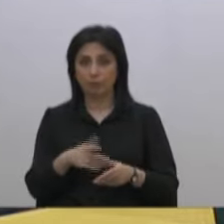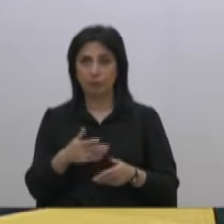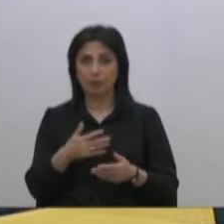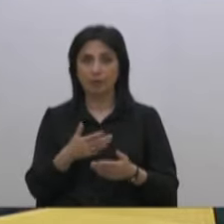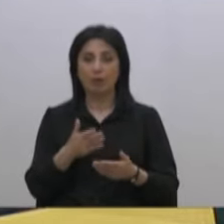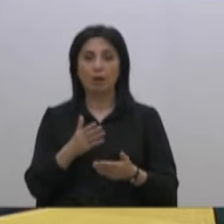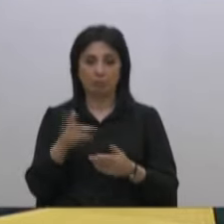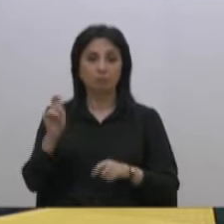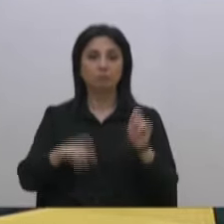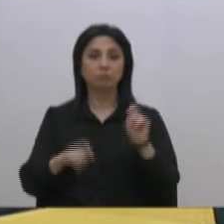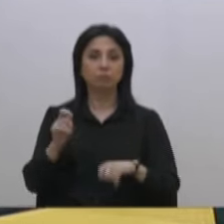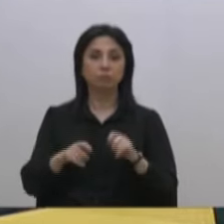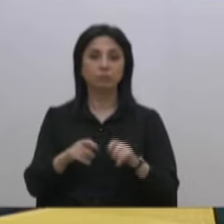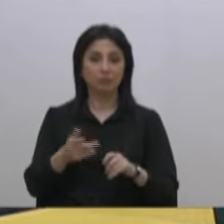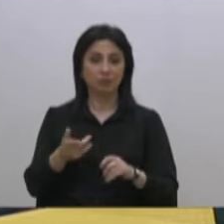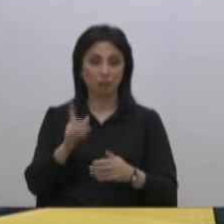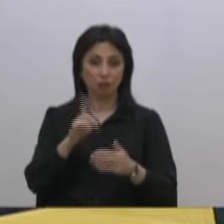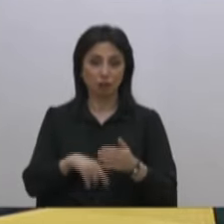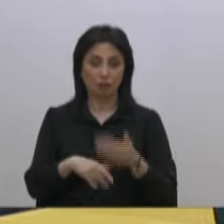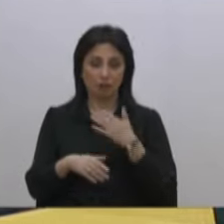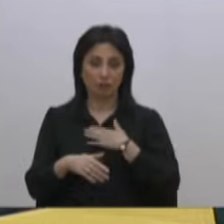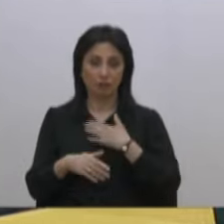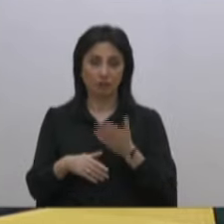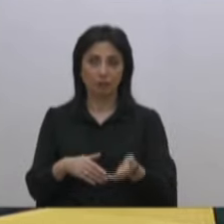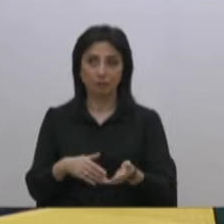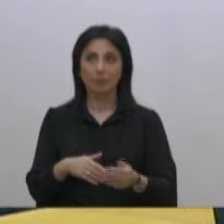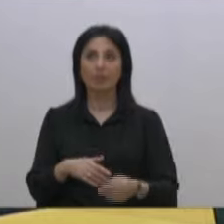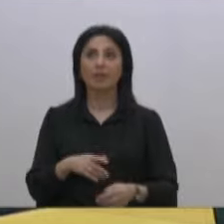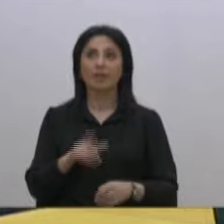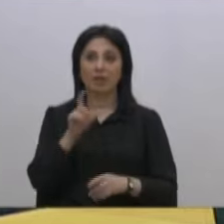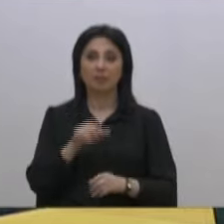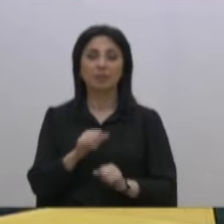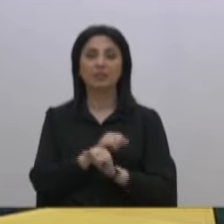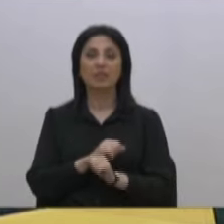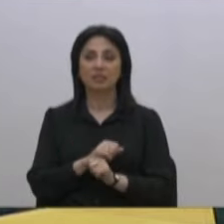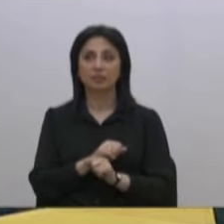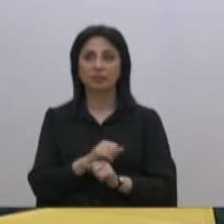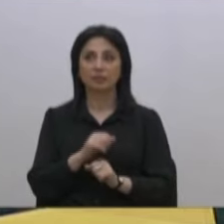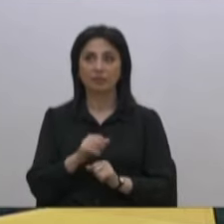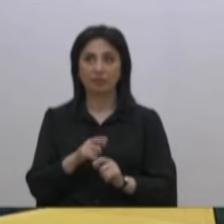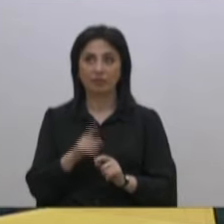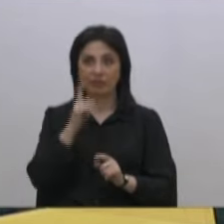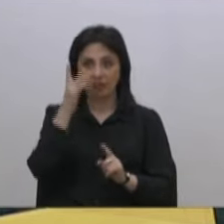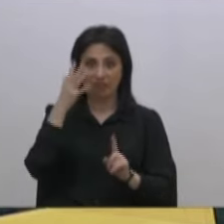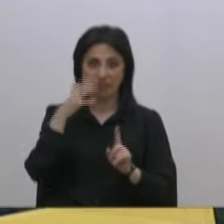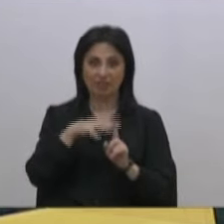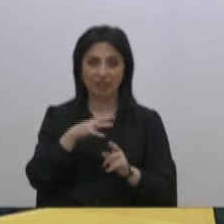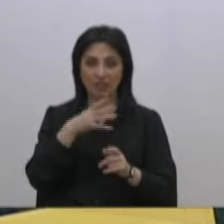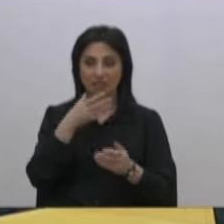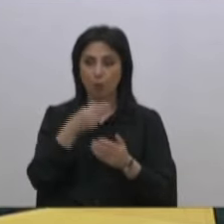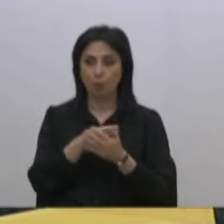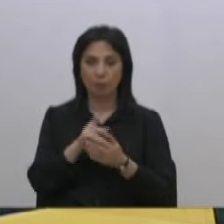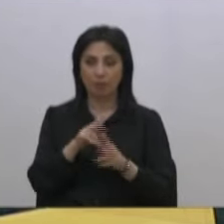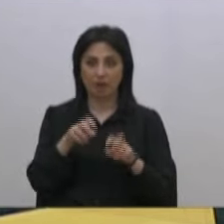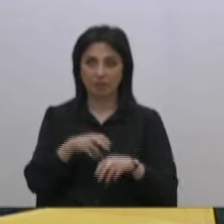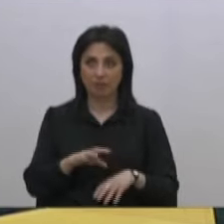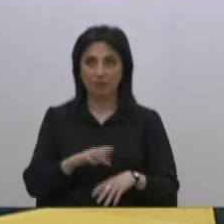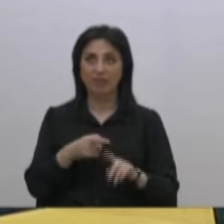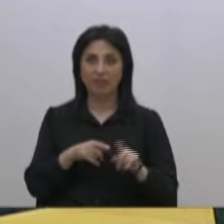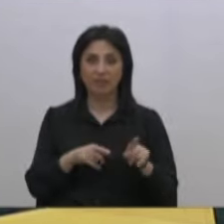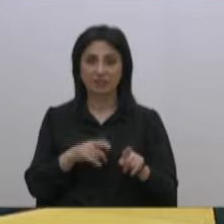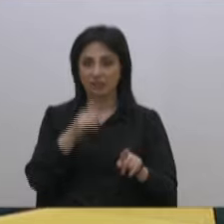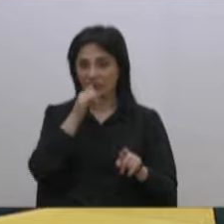მეტი კეთილდღეობა და არის მეტი გარანტიები, რომ ადამიანმა დაისვენოს და რაღაც ვიღაც თავს არ დაესხას და ვიღაც საკუთრება არ წაართვას.